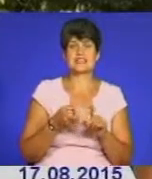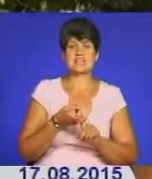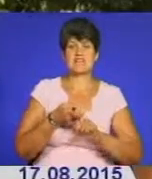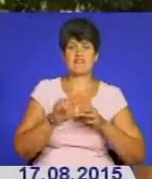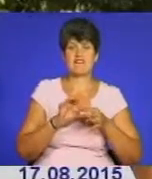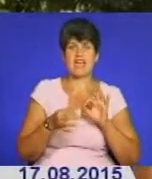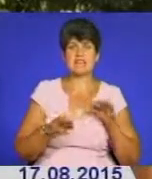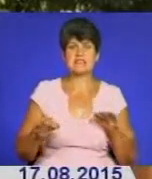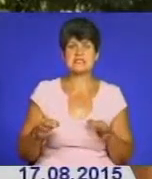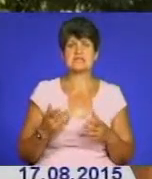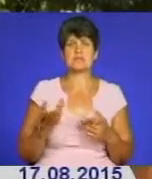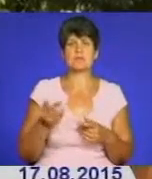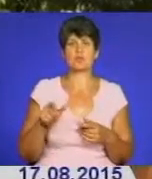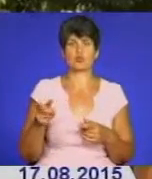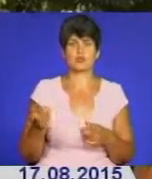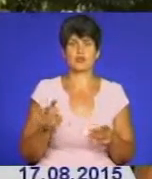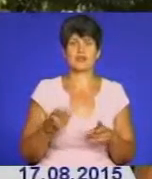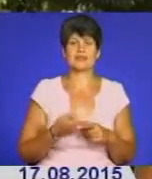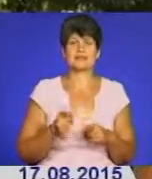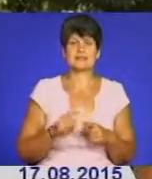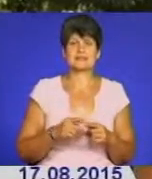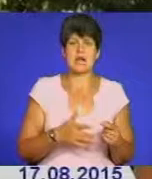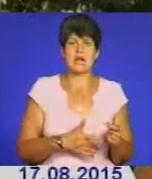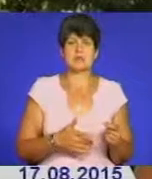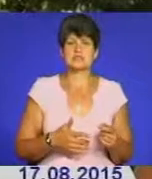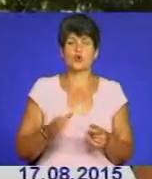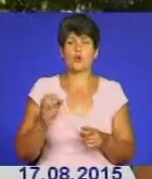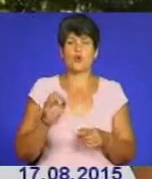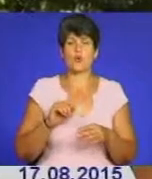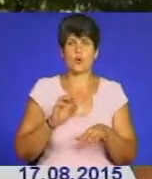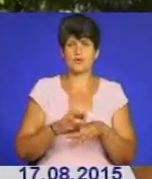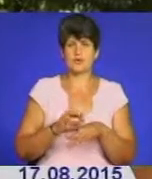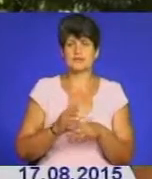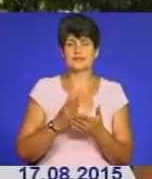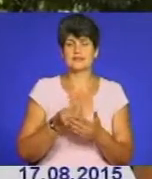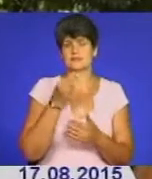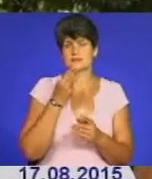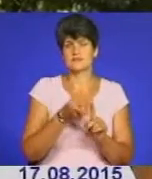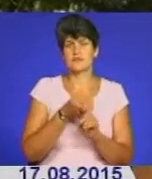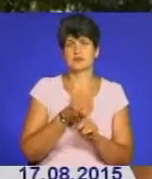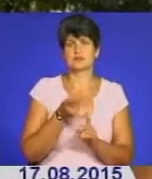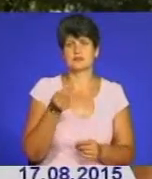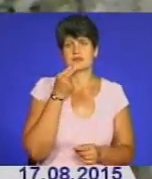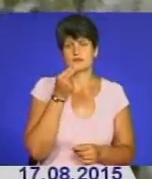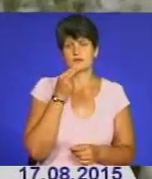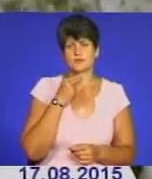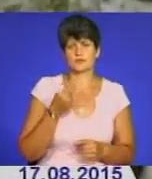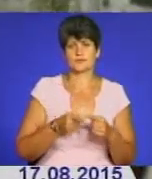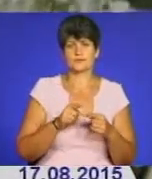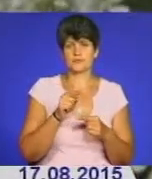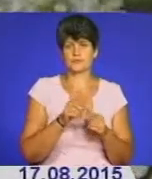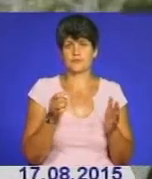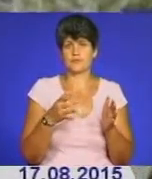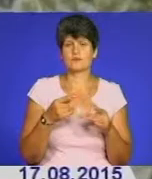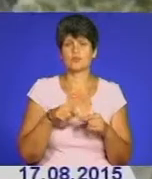якими звертаються люди, тобто це є гастроентероколіти, пов'язані з вживанням цих культур. Цьогорічні